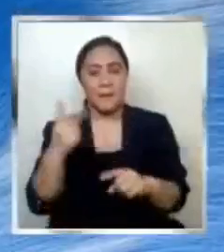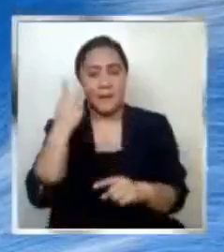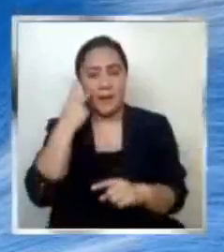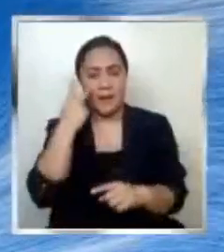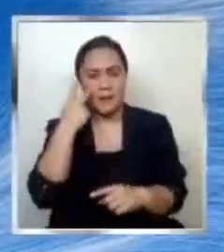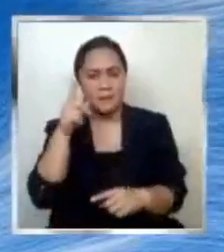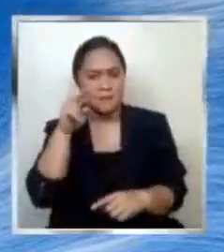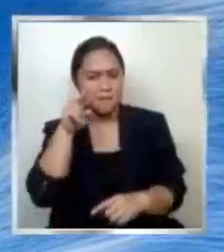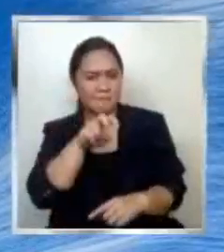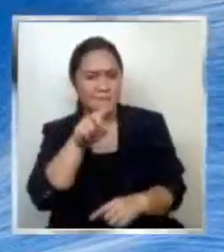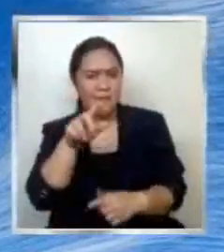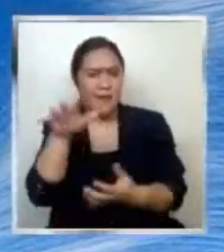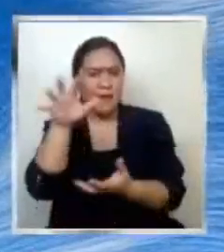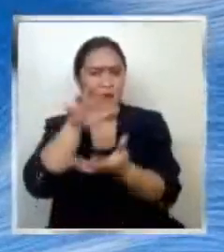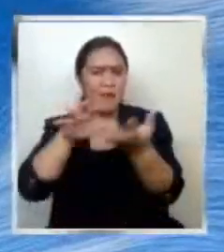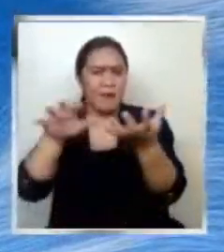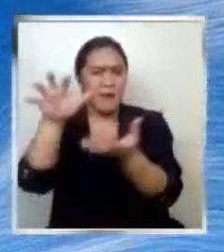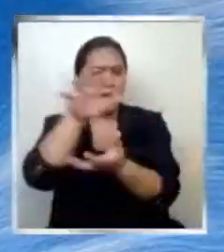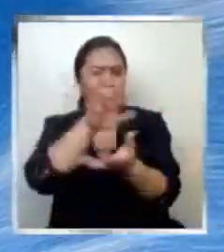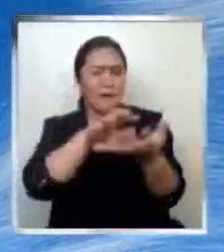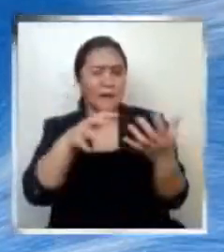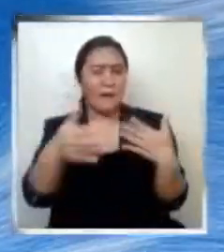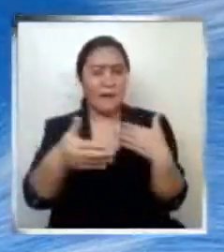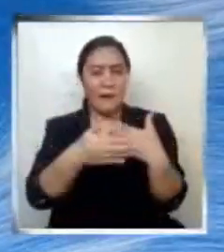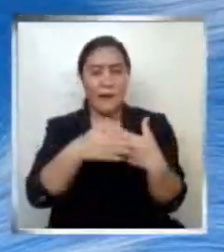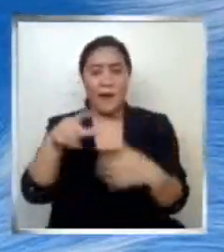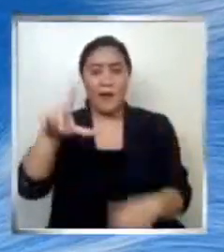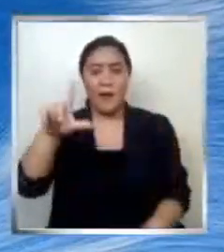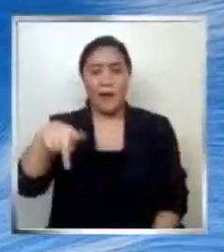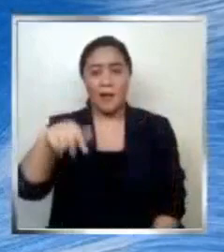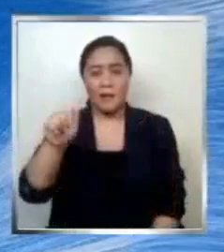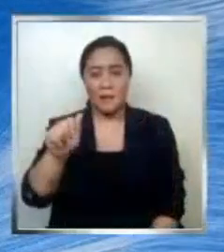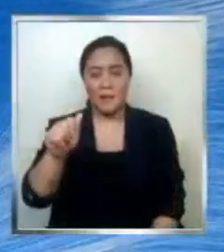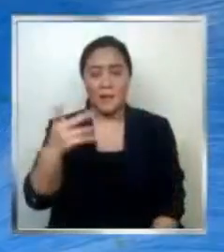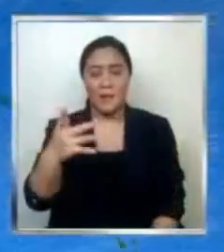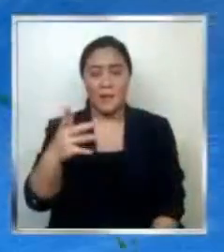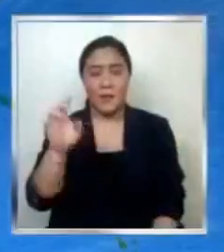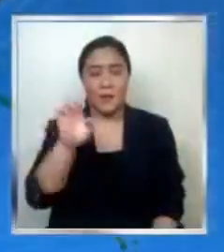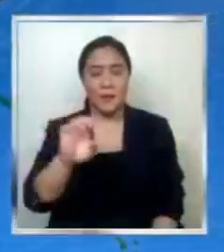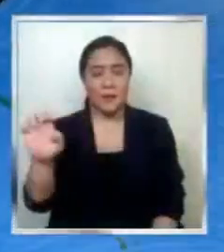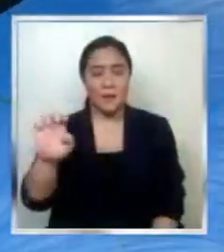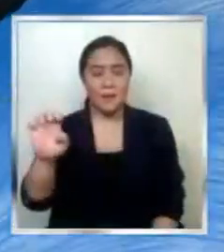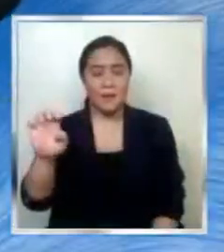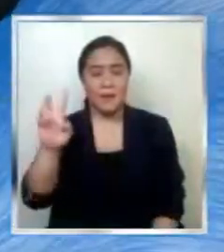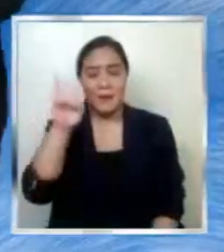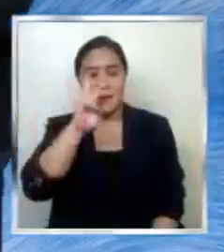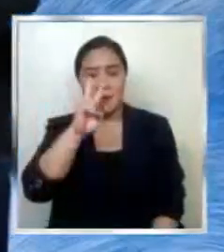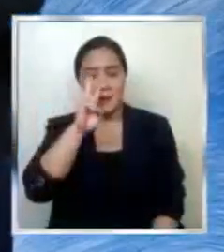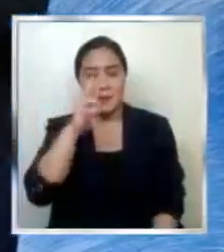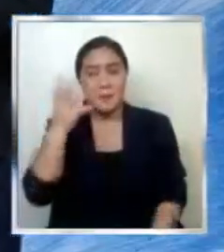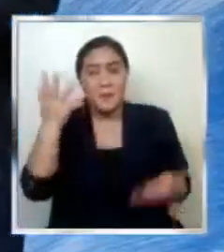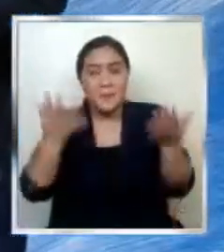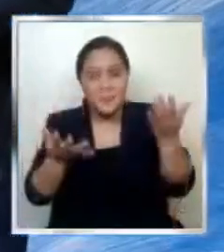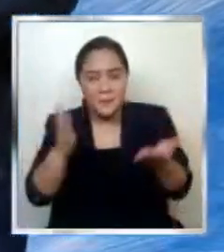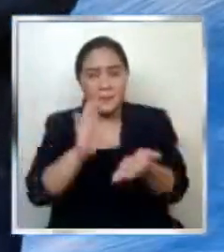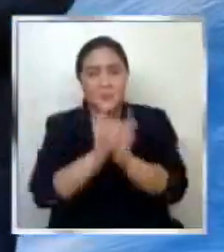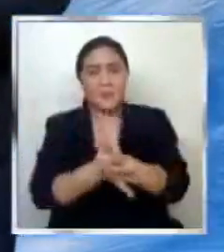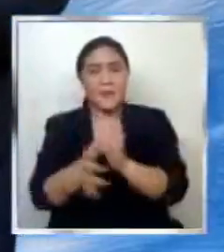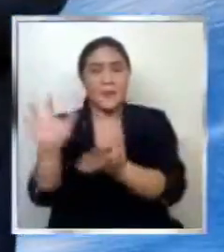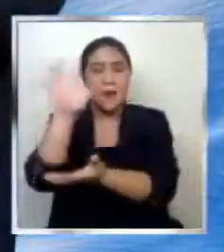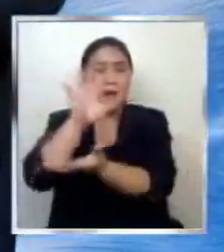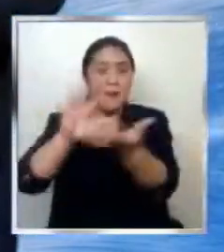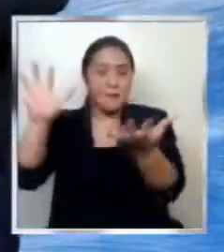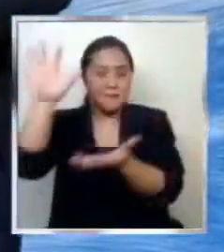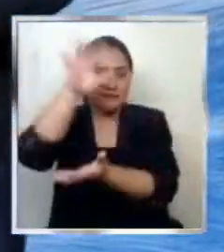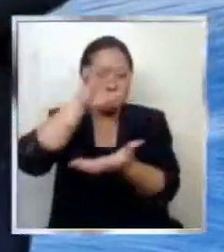yung LPA na dahil nasa gilid ng Eastern Visayas, baka maging isang bagyo rin. At makikita nyo, hindi ito